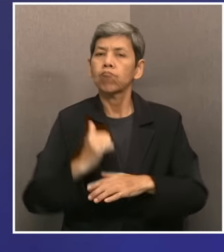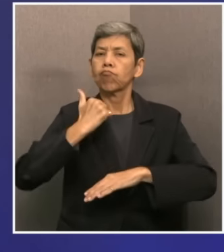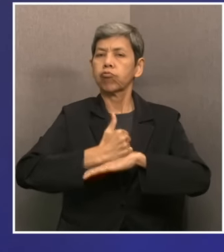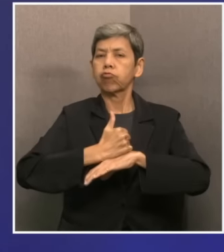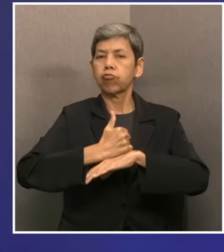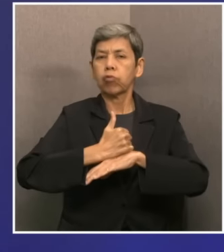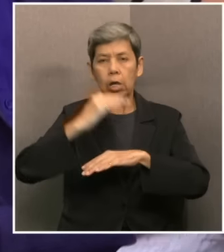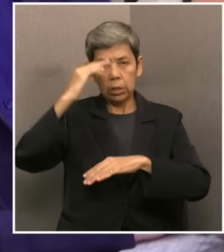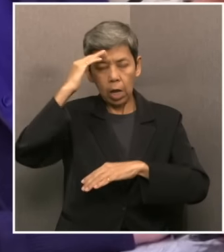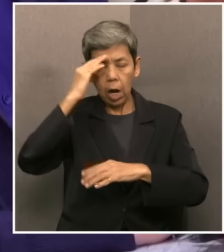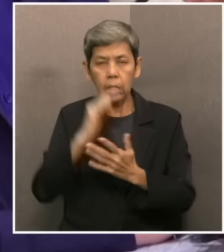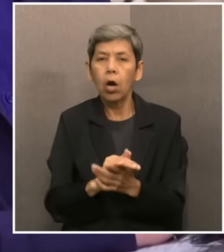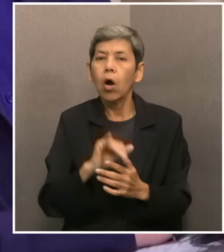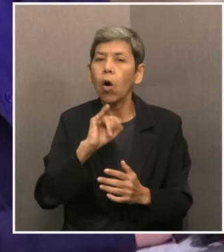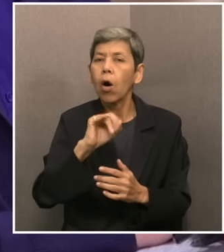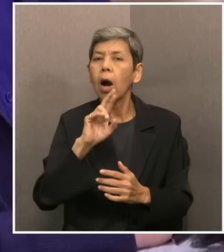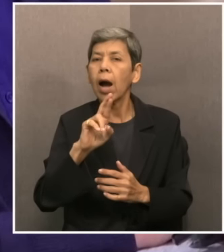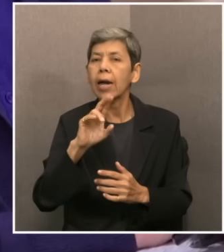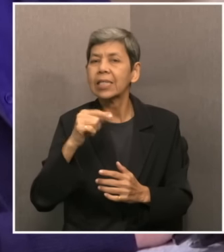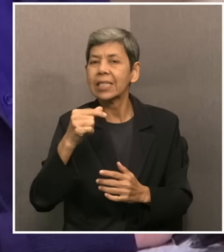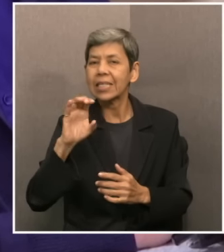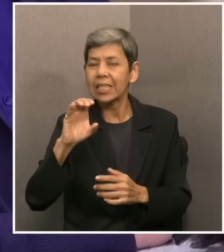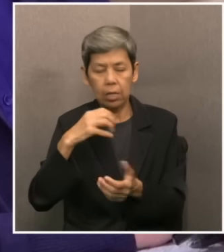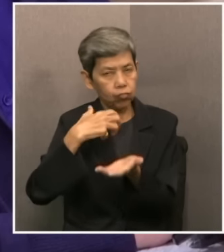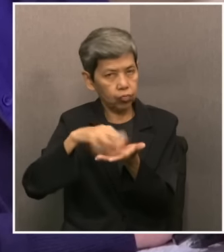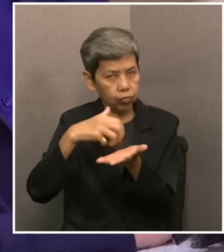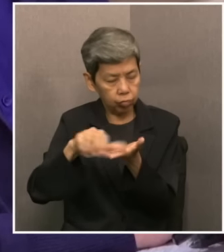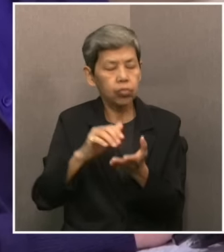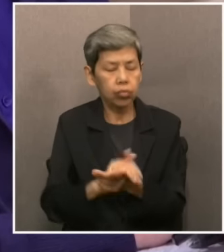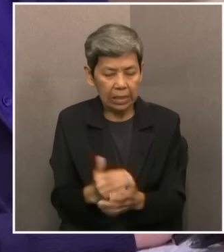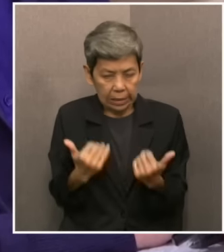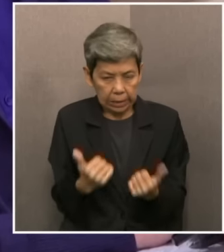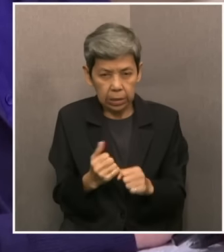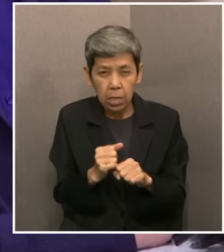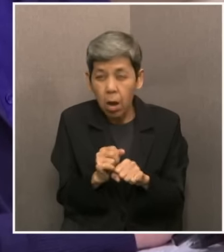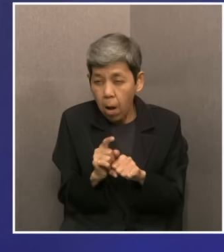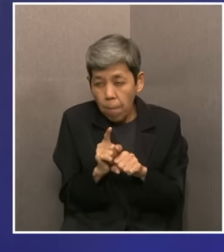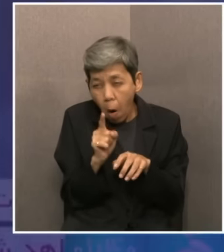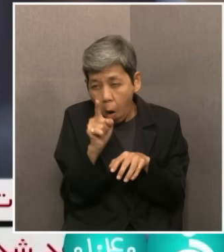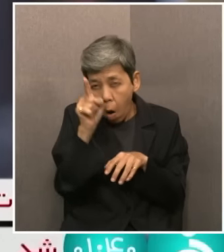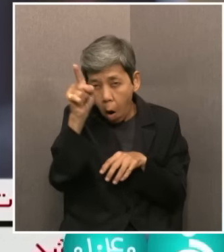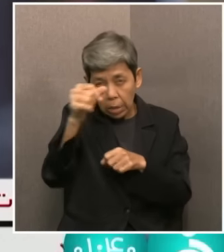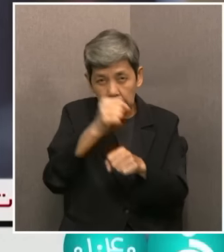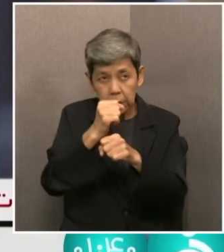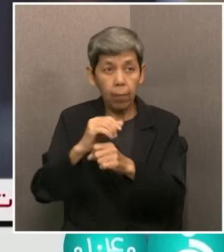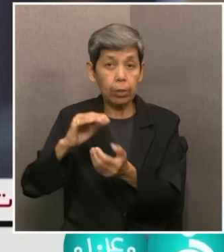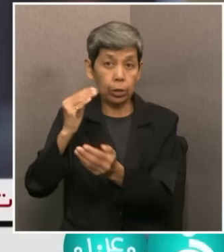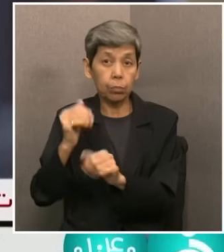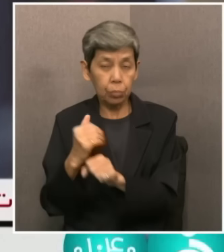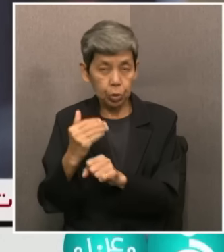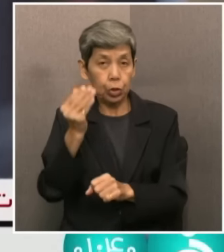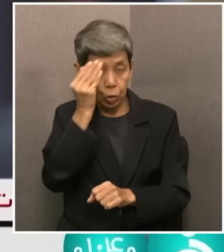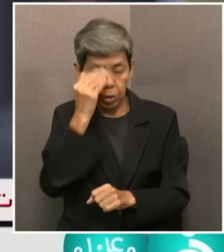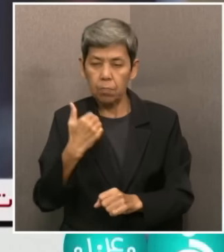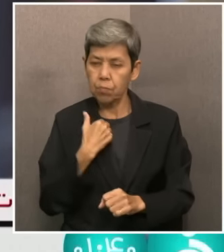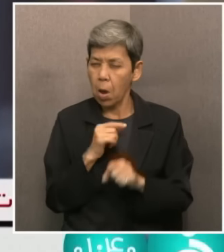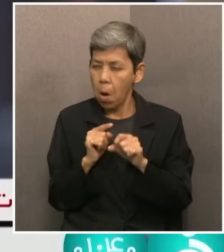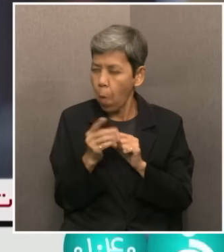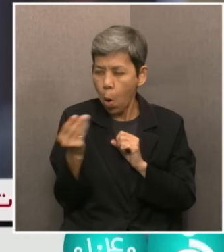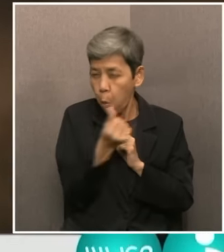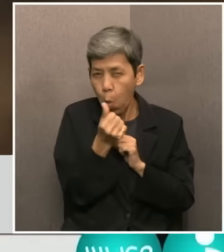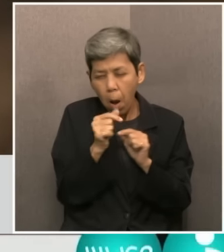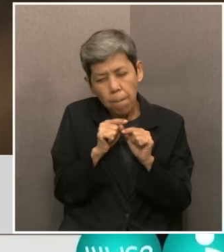สูงสุดของ IRGC ได้เปิดเผยว่าการโจมตีอิสราเอลเมื่อวานนี้มีการนำขีปนาวุธความเร็วเหนือเสียงฟัตต